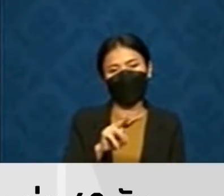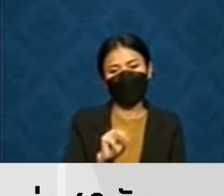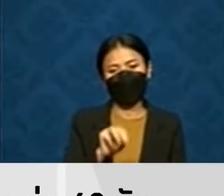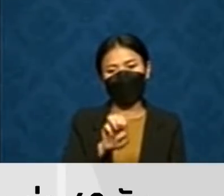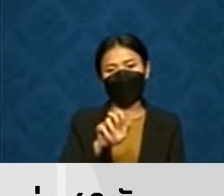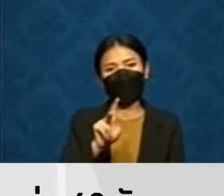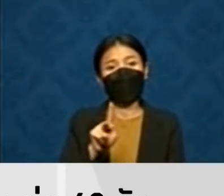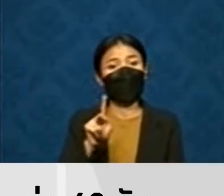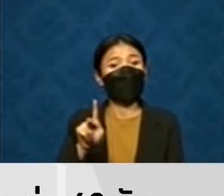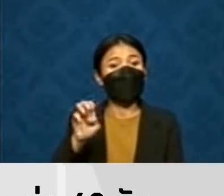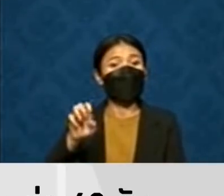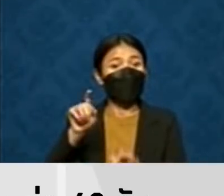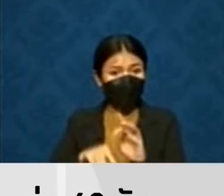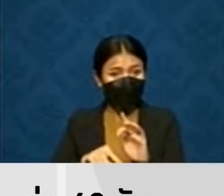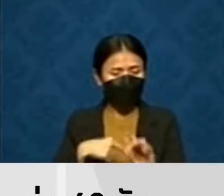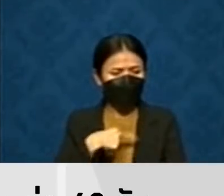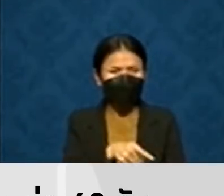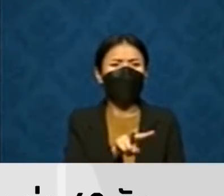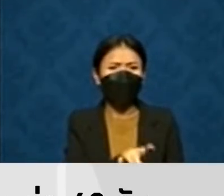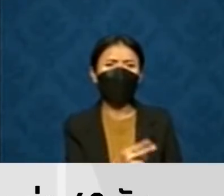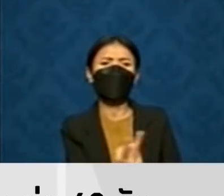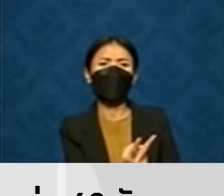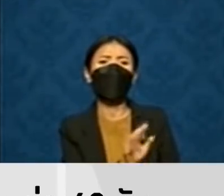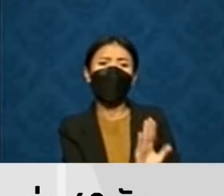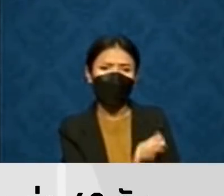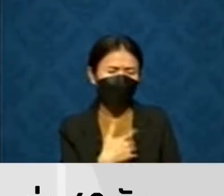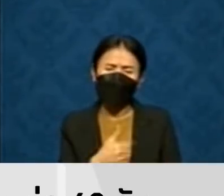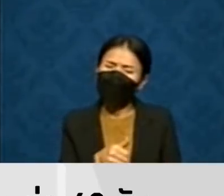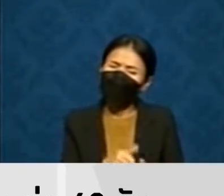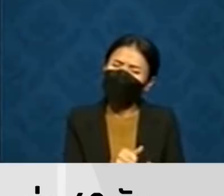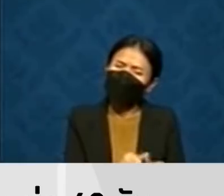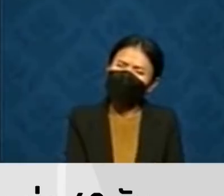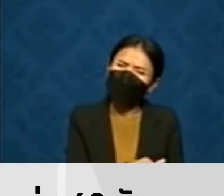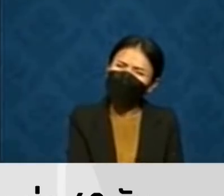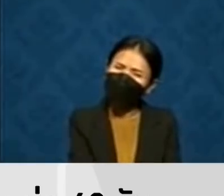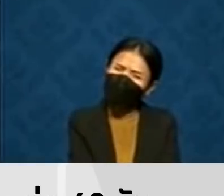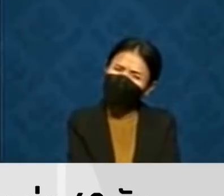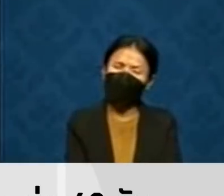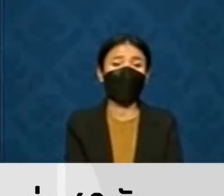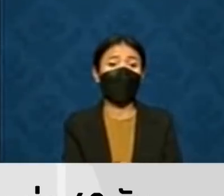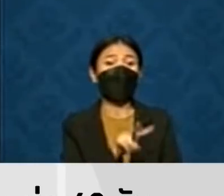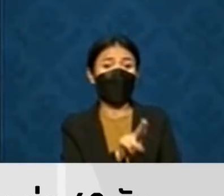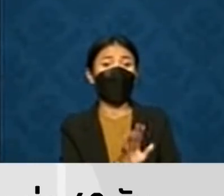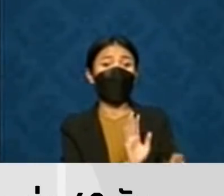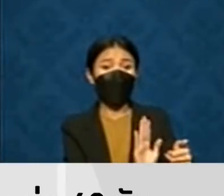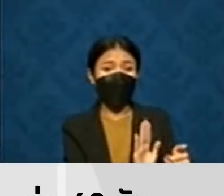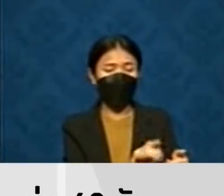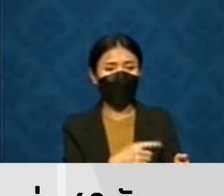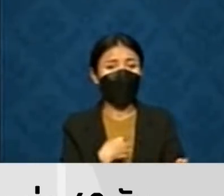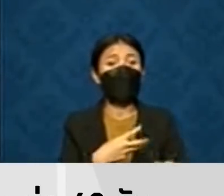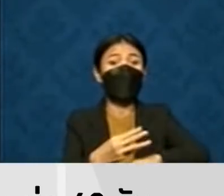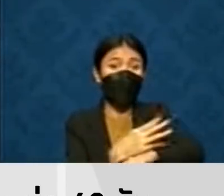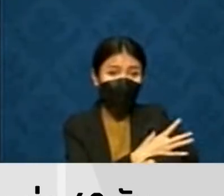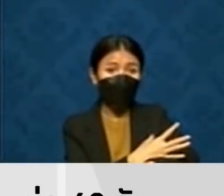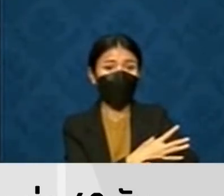ของเขามาเป็นเวลานานนะคะและคู่รักของเขาก็ป่วยเป็นมะเร็งตับระยะสุดท้ายน